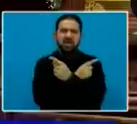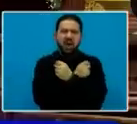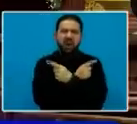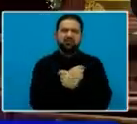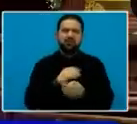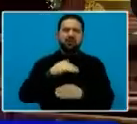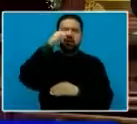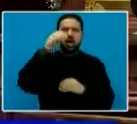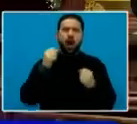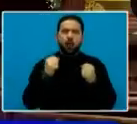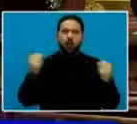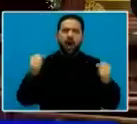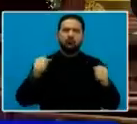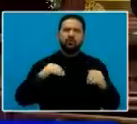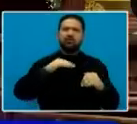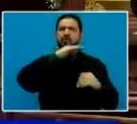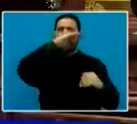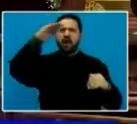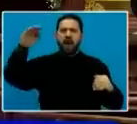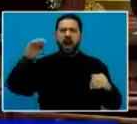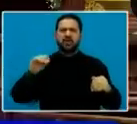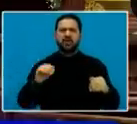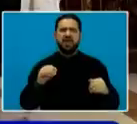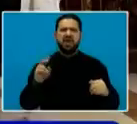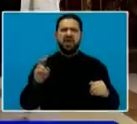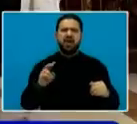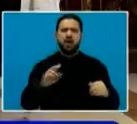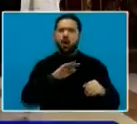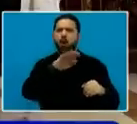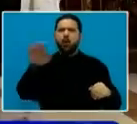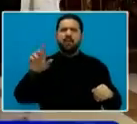curajul pe cele mai înalte culme ale virtuții, însă